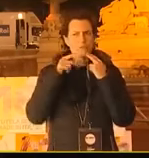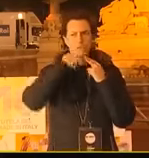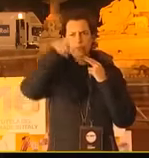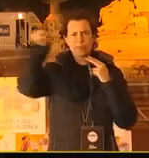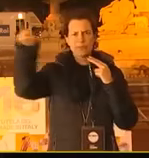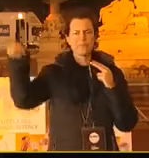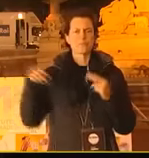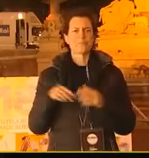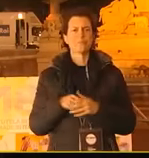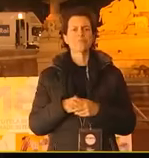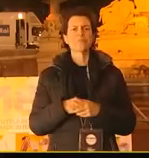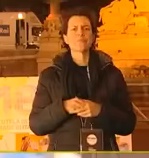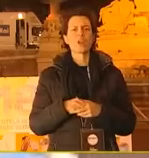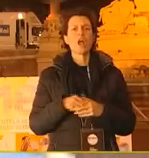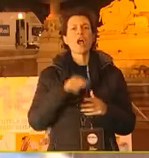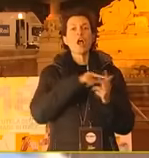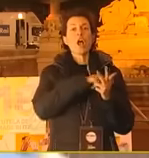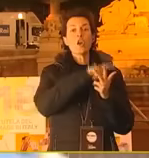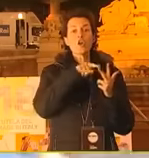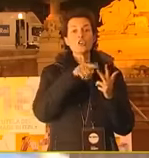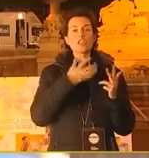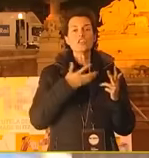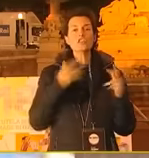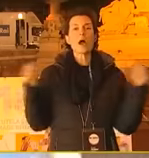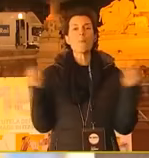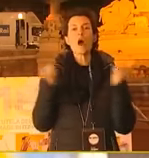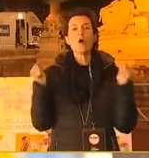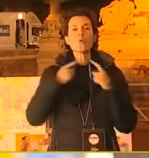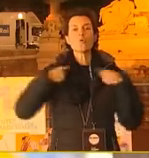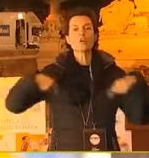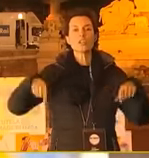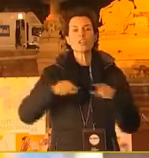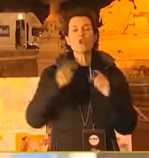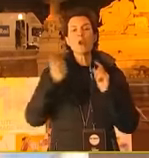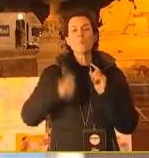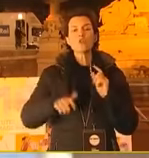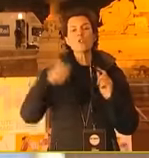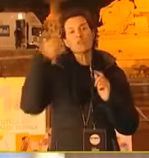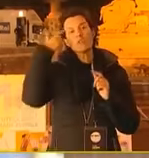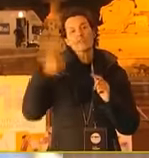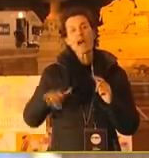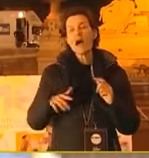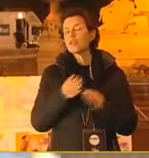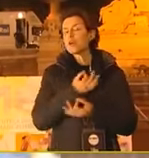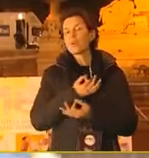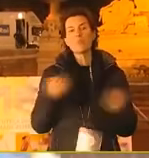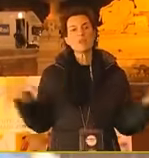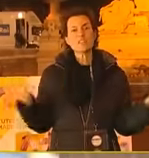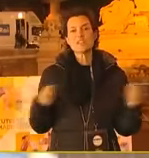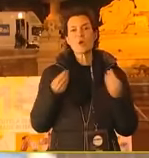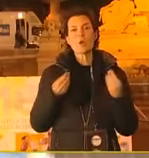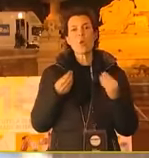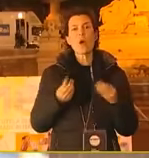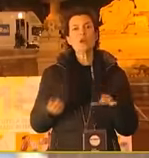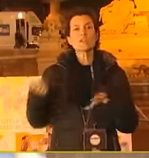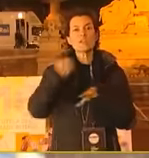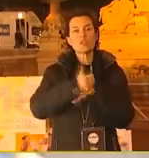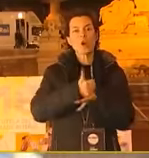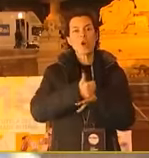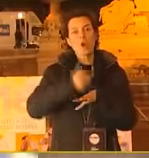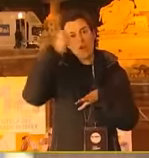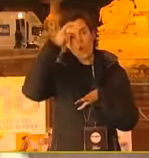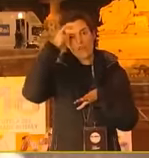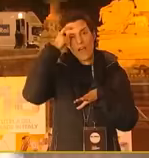Hanno paura di noi, perché sanno perfettamente che quando arriveremo al governo li manderemo